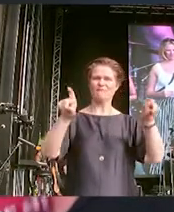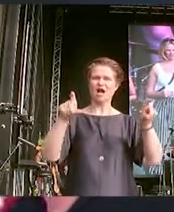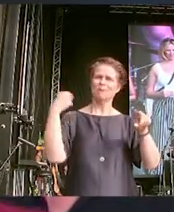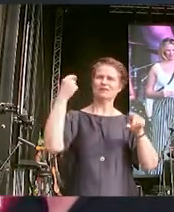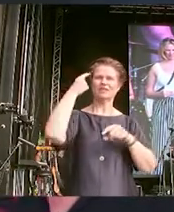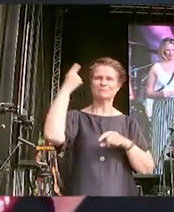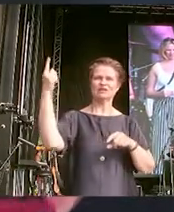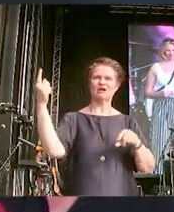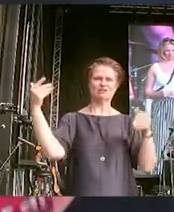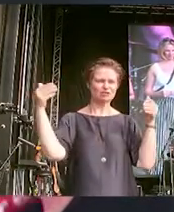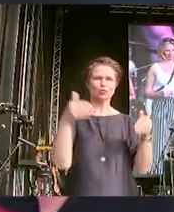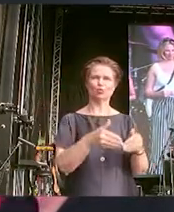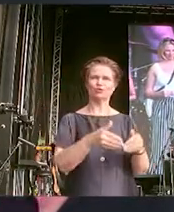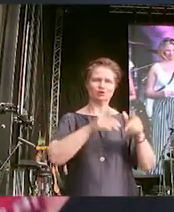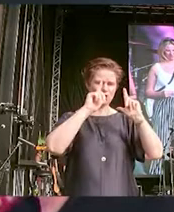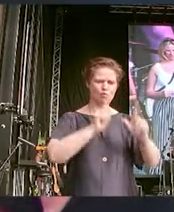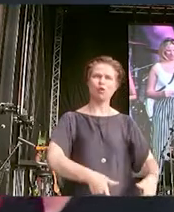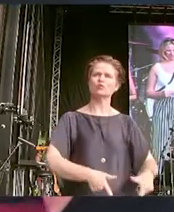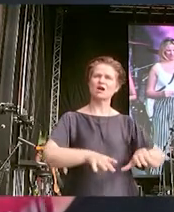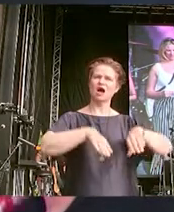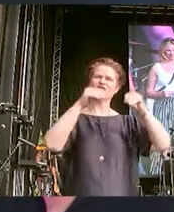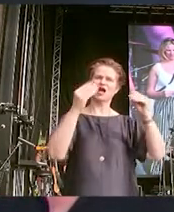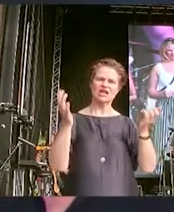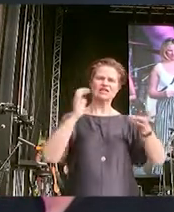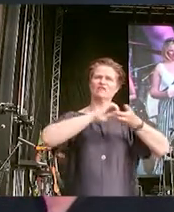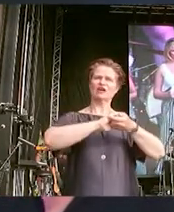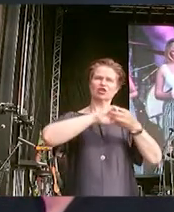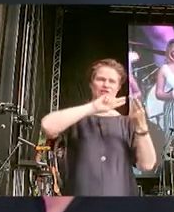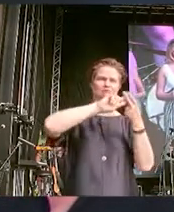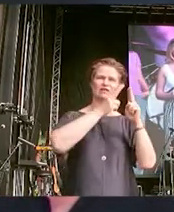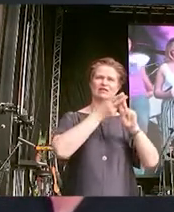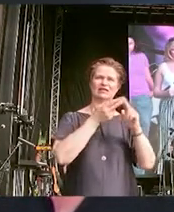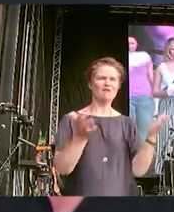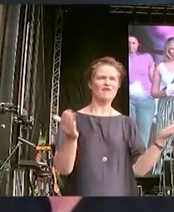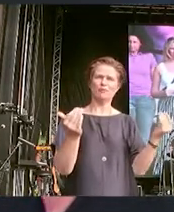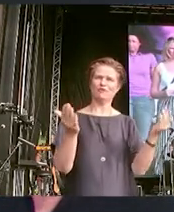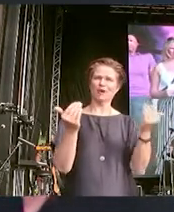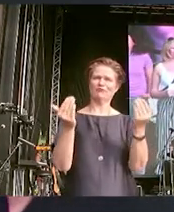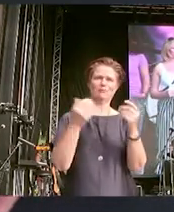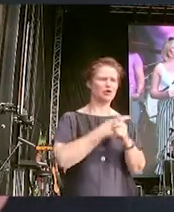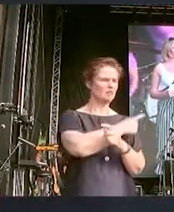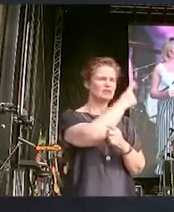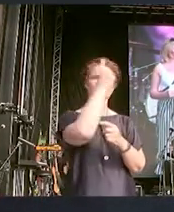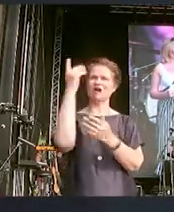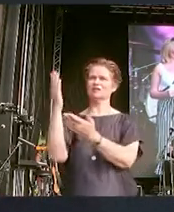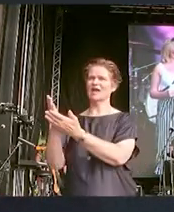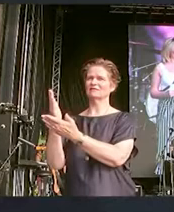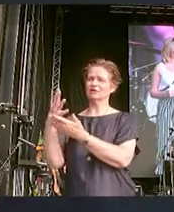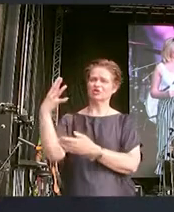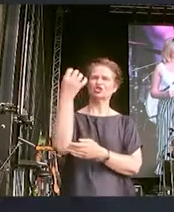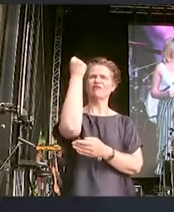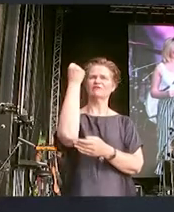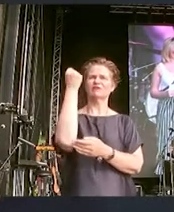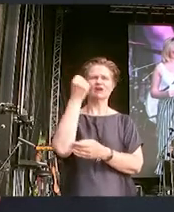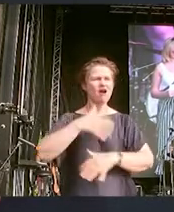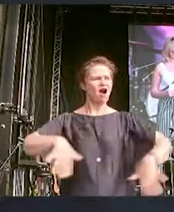gegründet und angefangen, intensiv Gewerkschaftsmitglieder anzuwerben. Bis zum Jahresende ist es uns gelungen, ca.